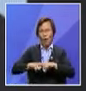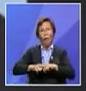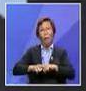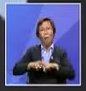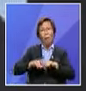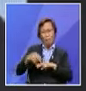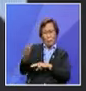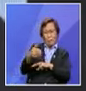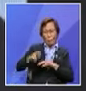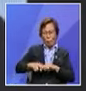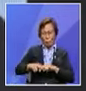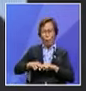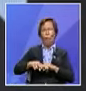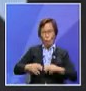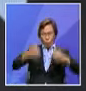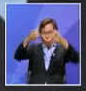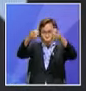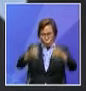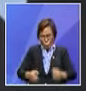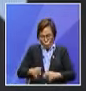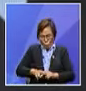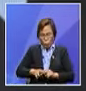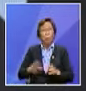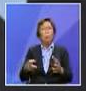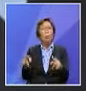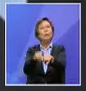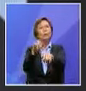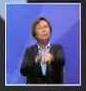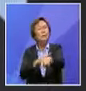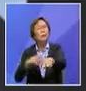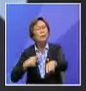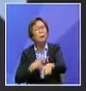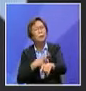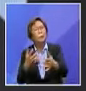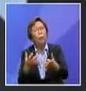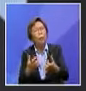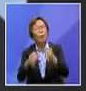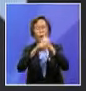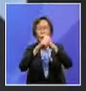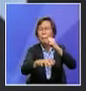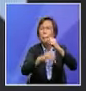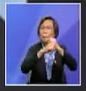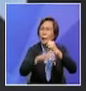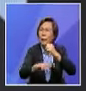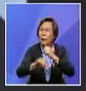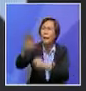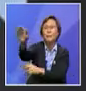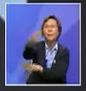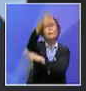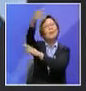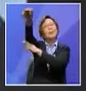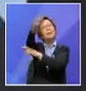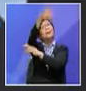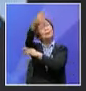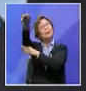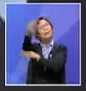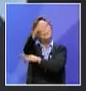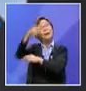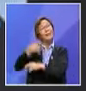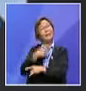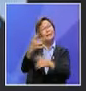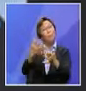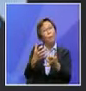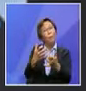Jadi, namun pada waktu yang sama kita nak macam ini kempen Kibar Jalur Gemilang, kita